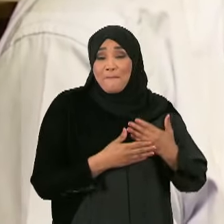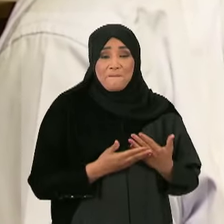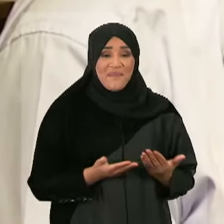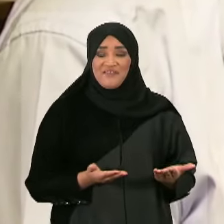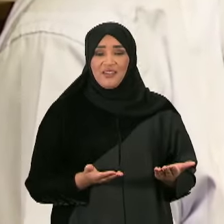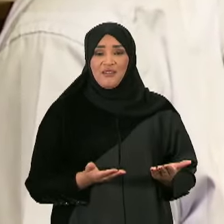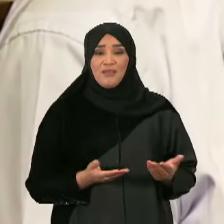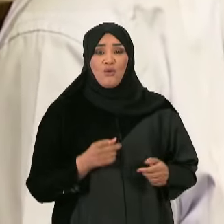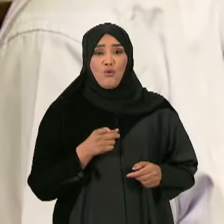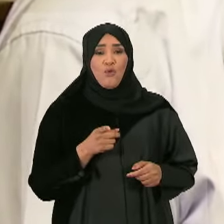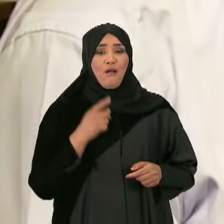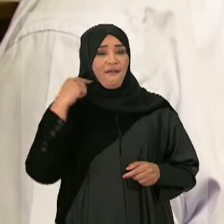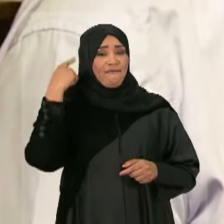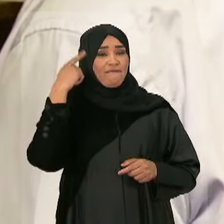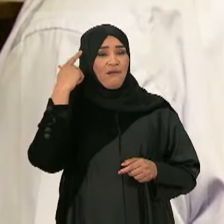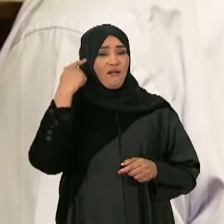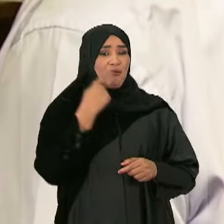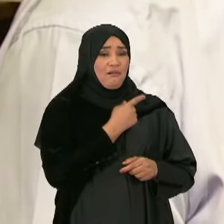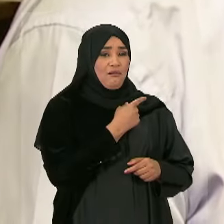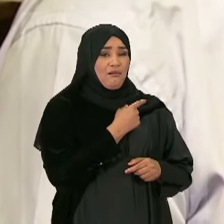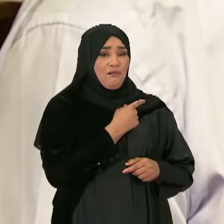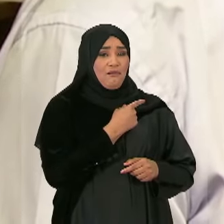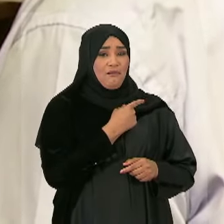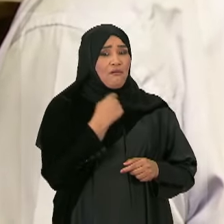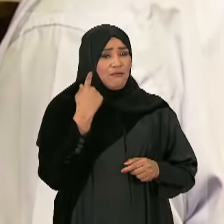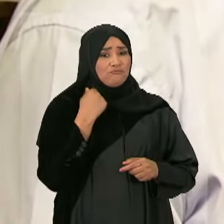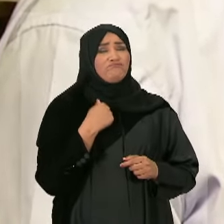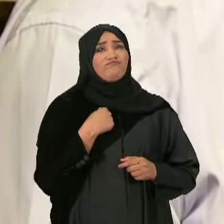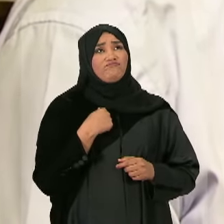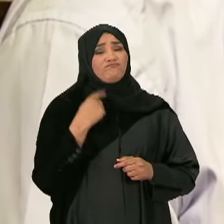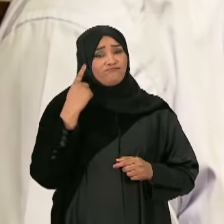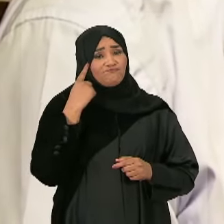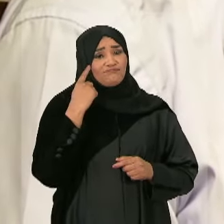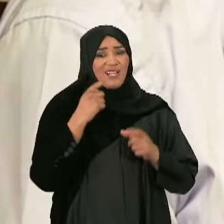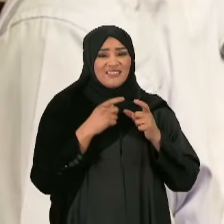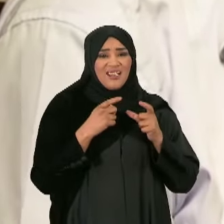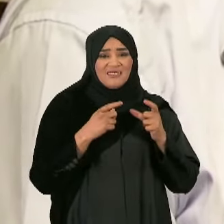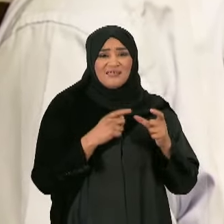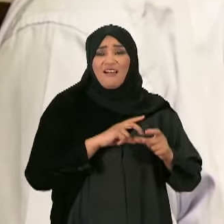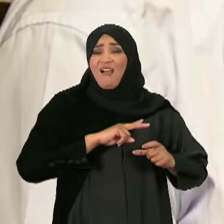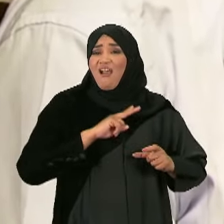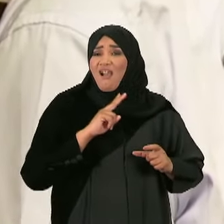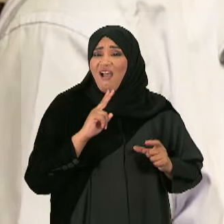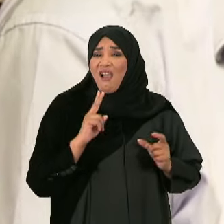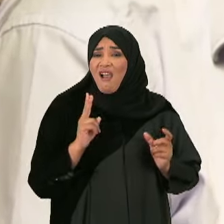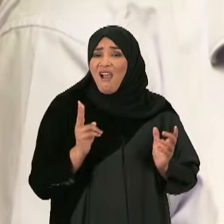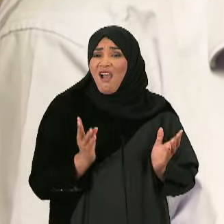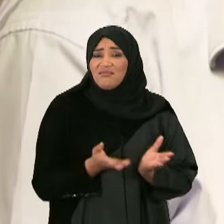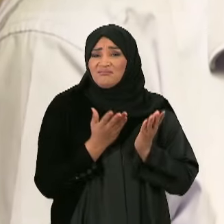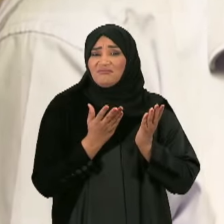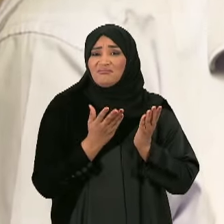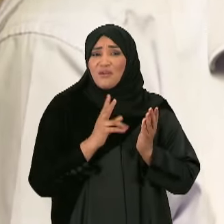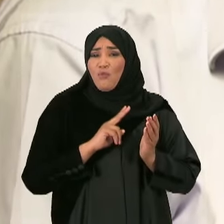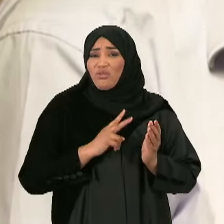وإبياتنا وجدودنا عاشوا مئات السنين نتيجة لاستعمالها وكانت هي مصدر الرزق مثل عود